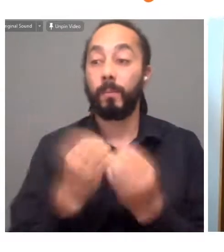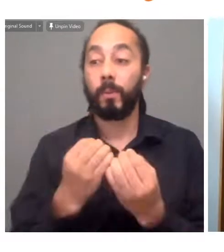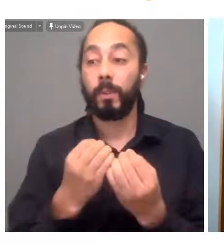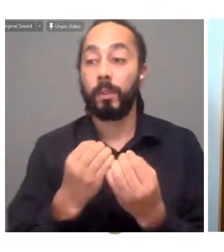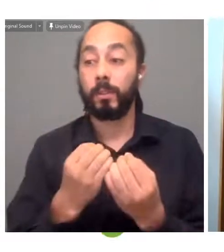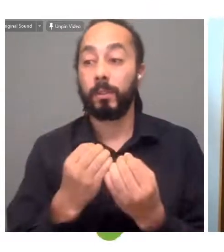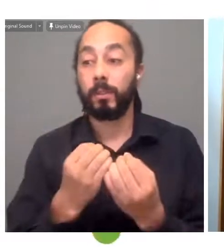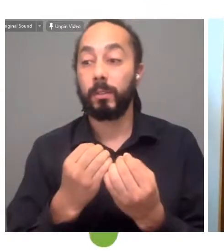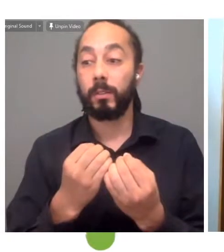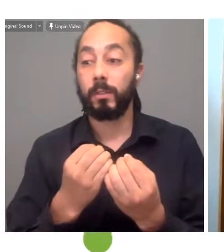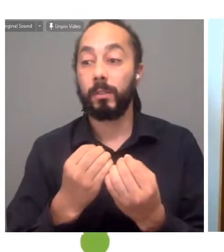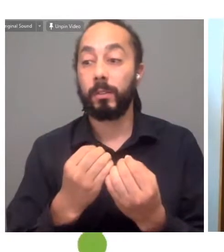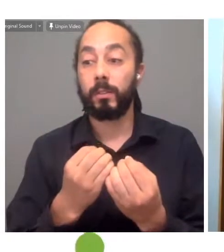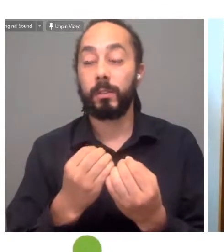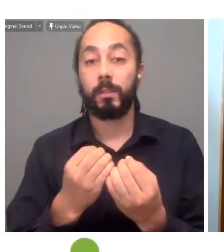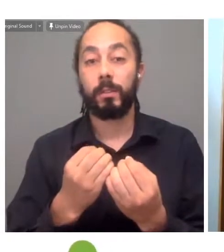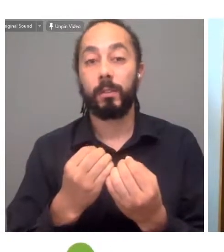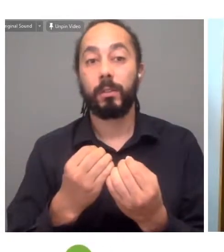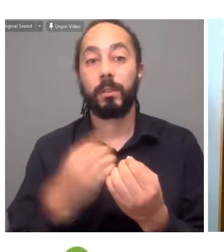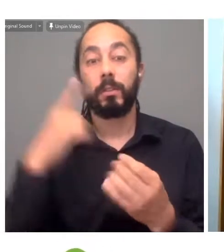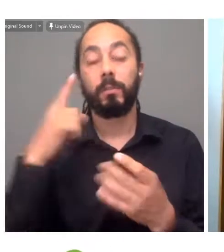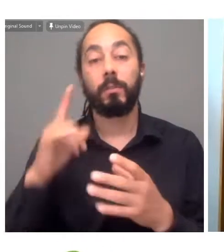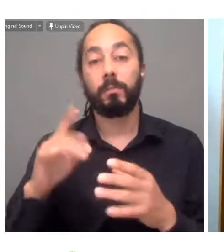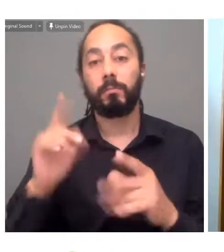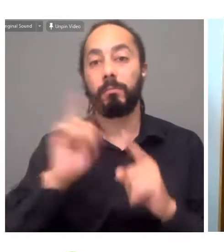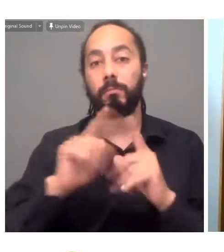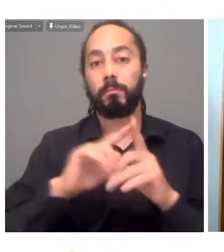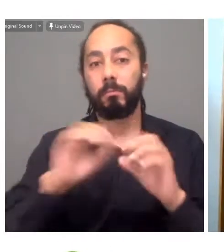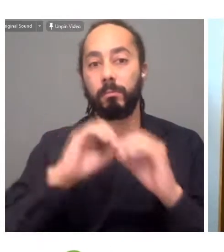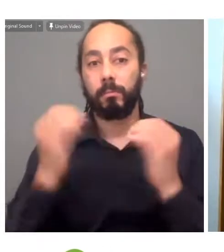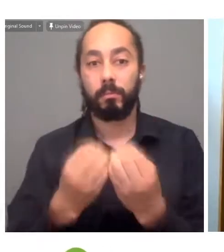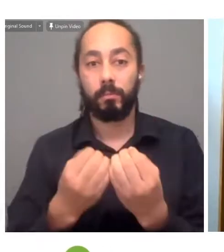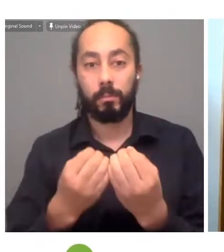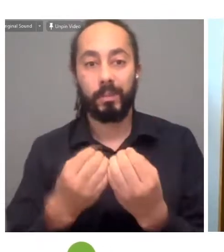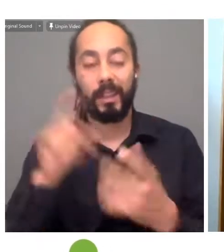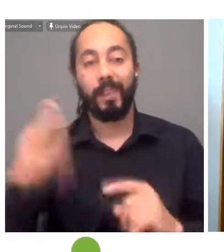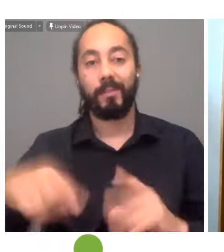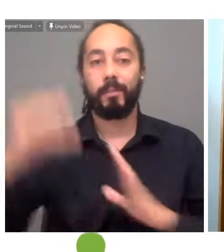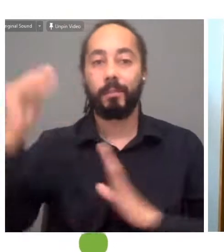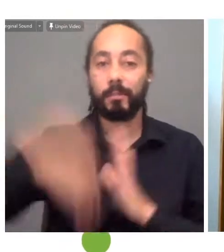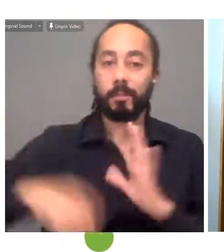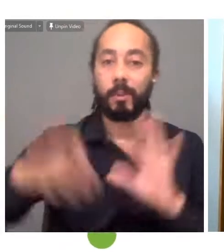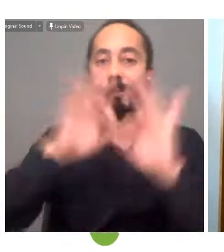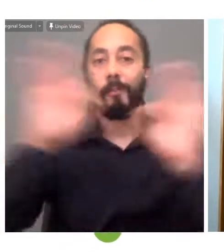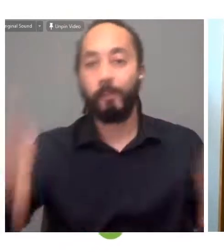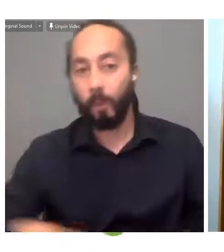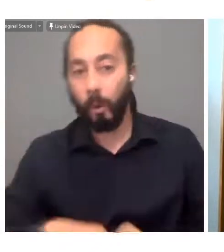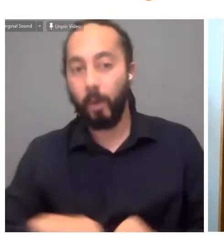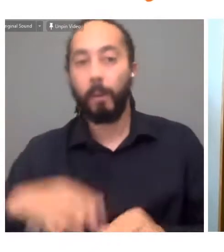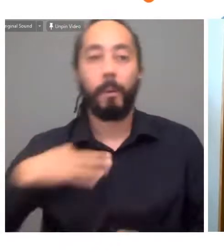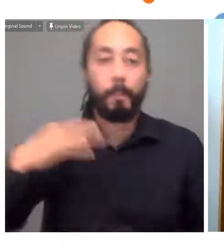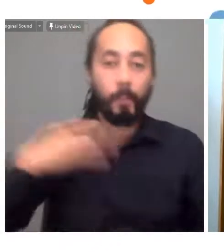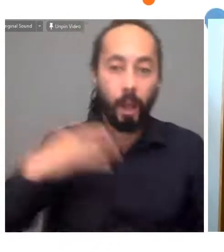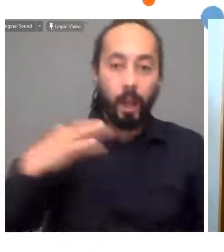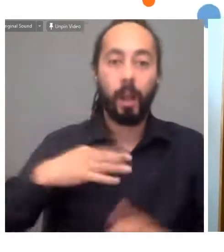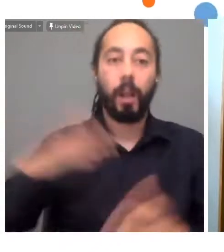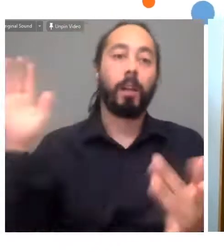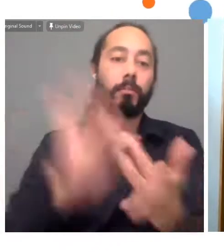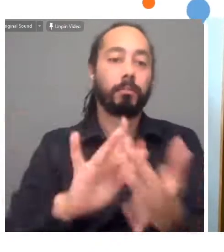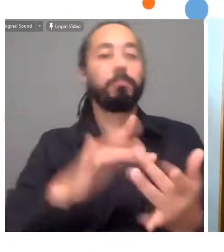faire un formulaire très, très simple, très, très, très facile. Alors, écoutez, si vous